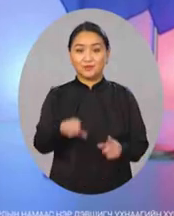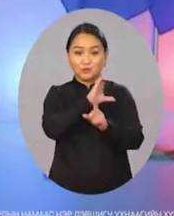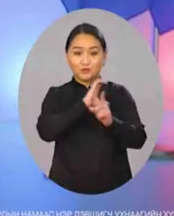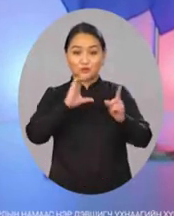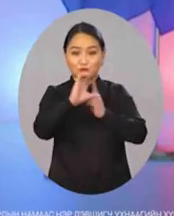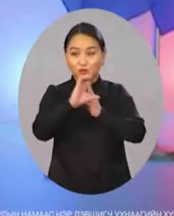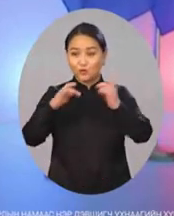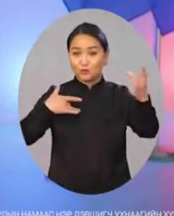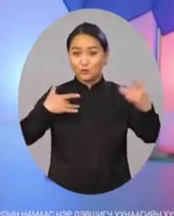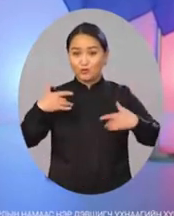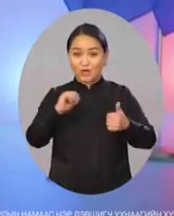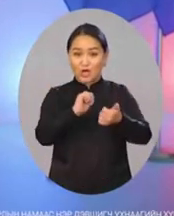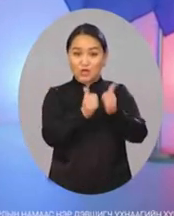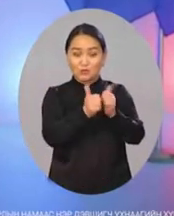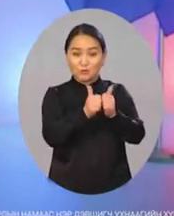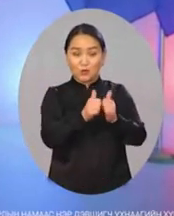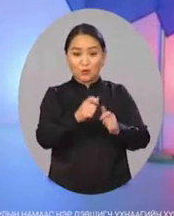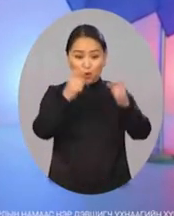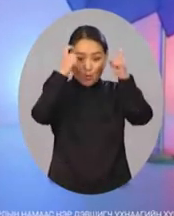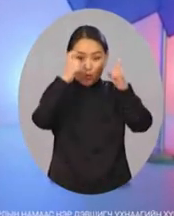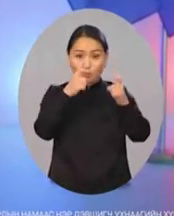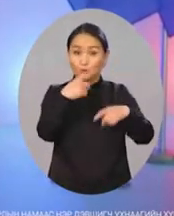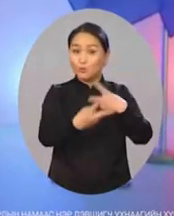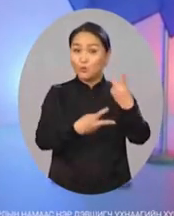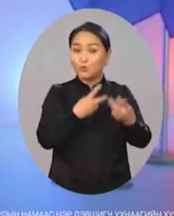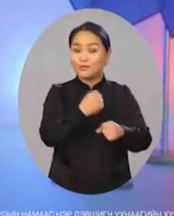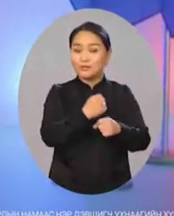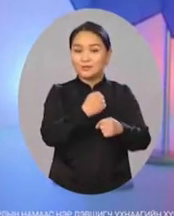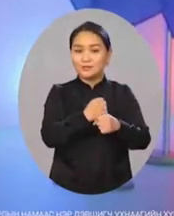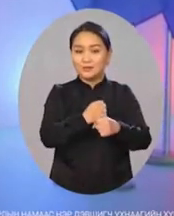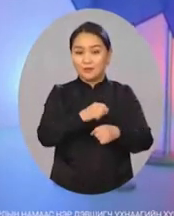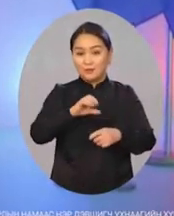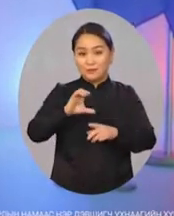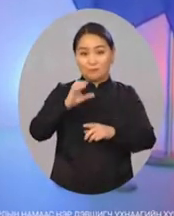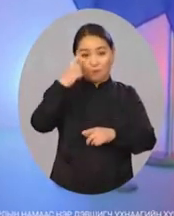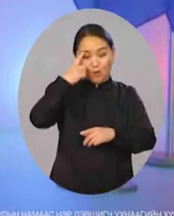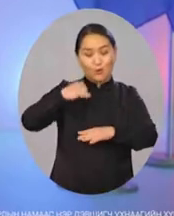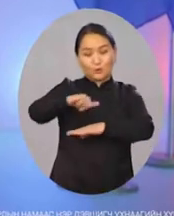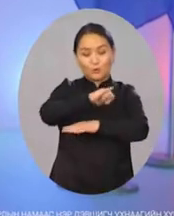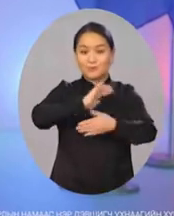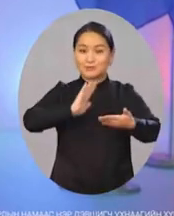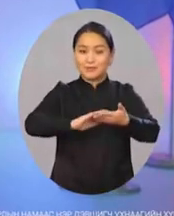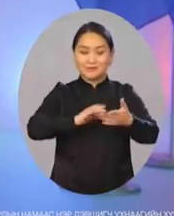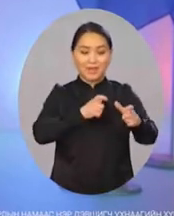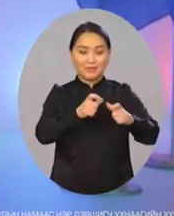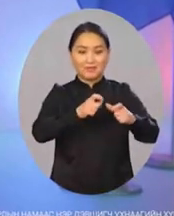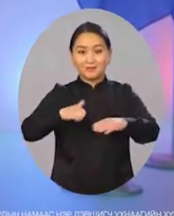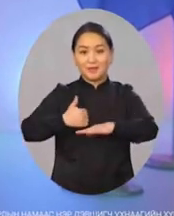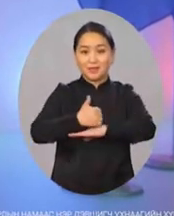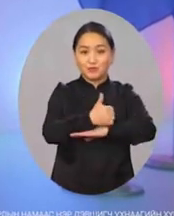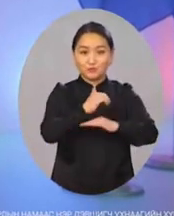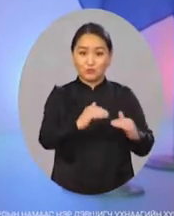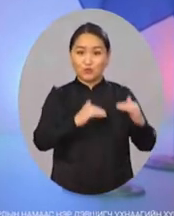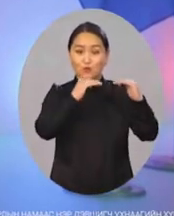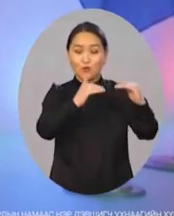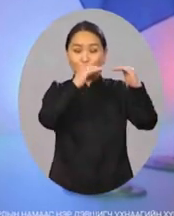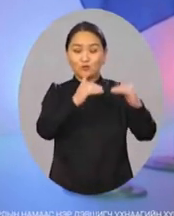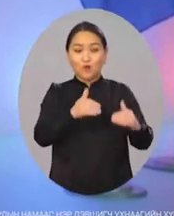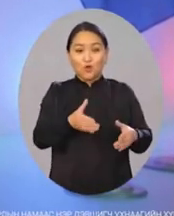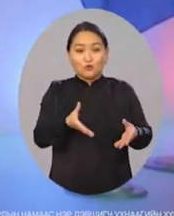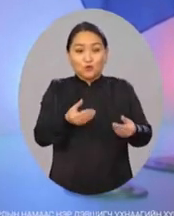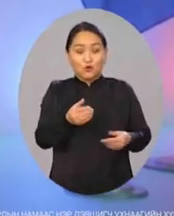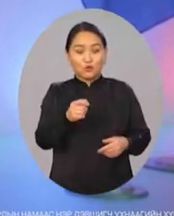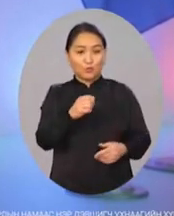Соёл урлаг, спорт, хүмүүнлэгийн үйл ажиллагаагаар дамжуулан улс орноос сурталчлах, таниулах, мөн эдийн засаг, аялал жуулчлалыг